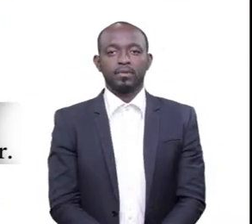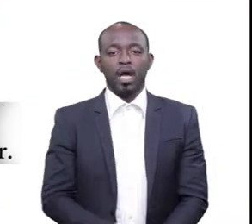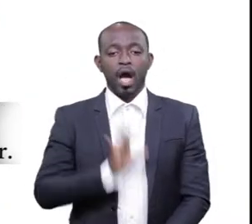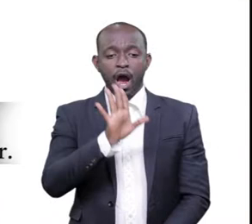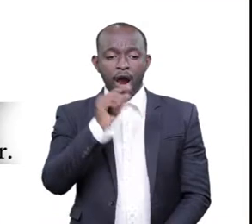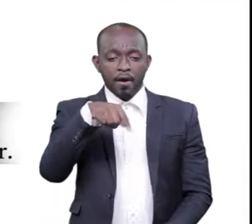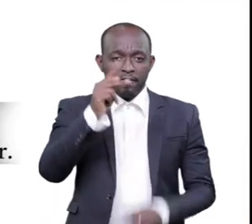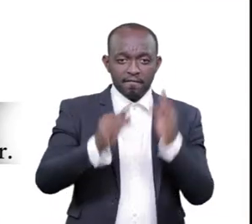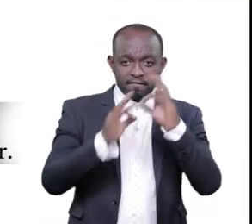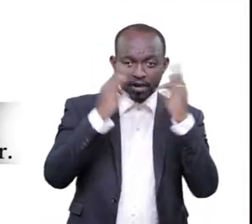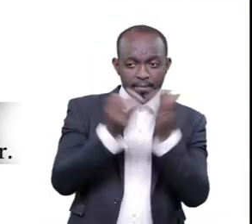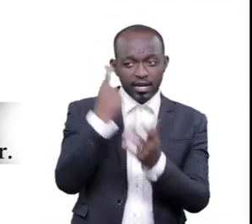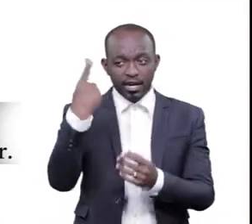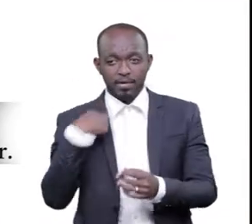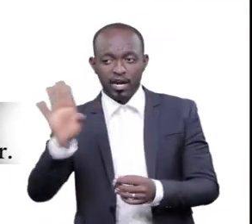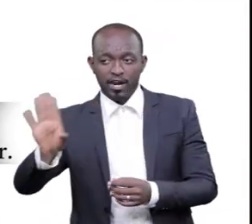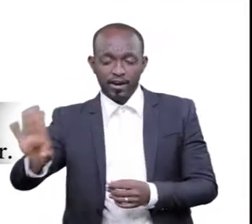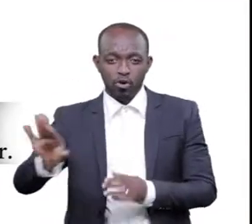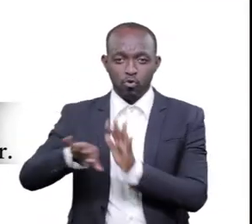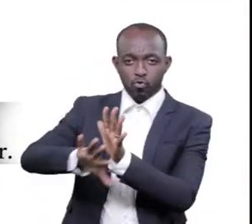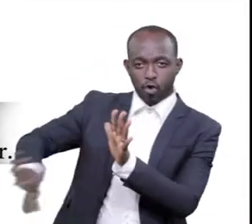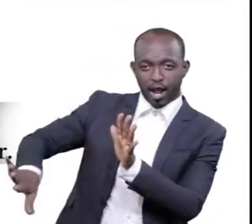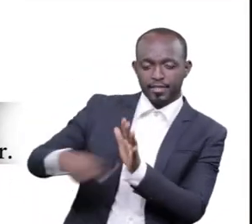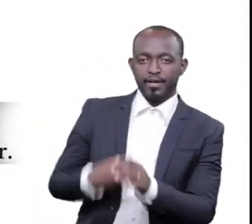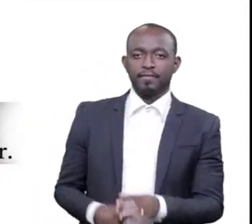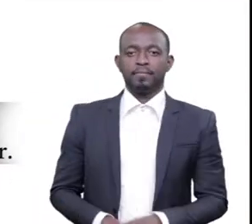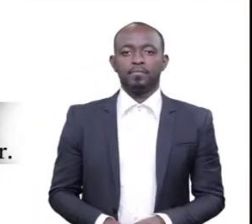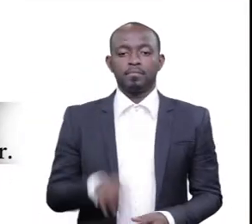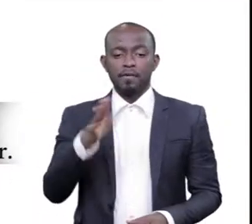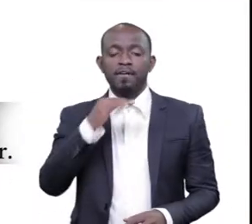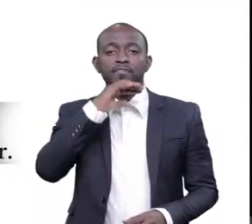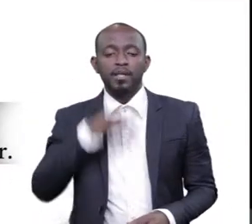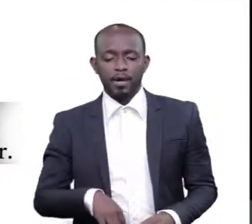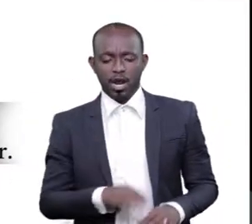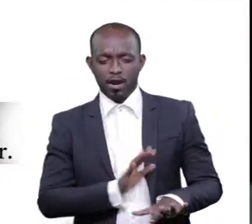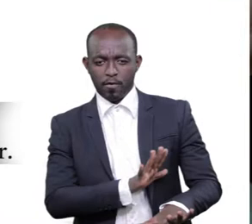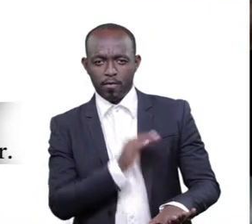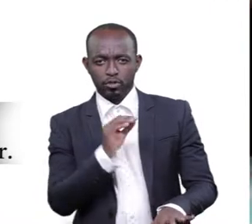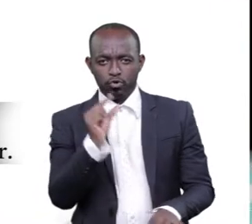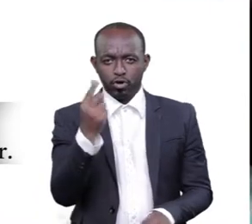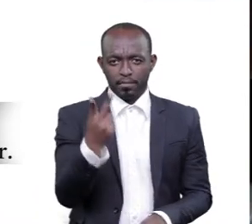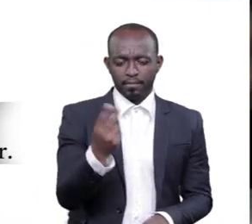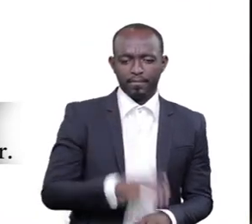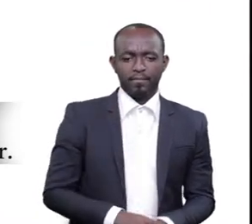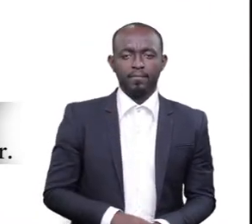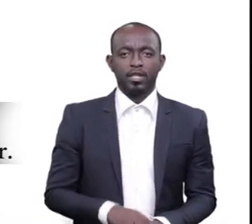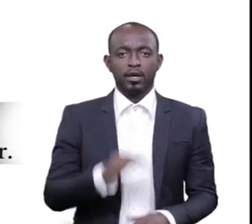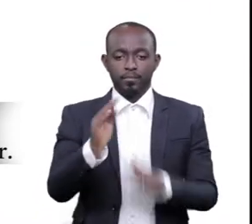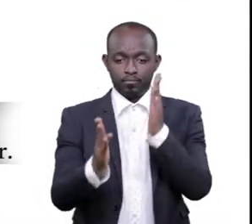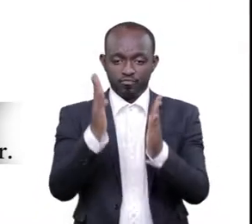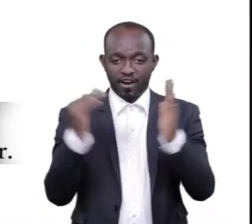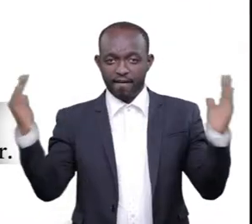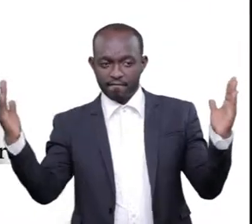gato n'undi mupapa n'umumama nabo bari bafite utwana dutoya twareba imiryango yacu yarebanaga gutya